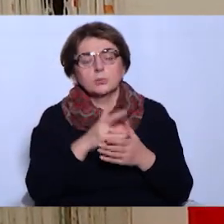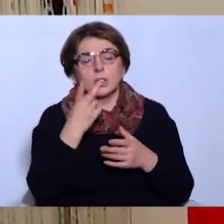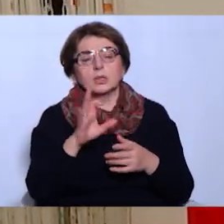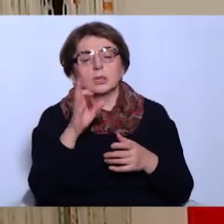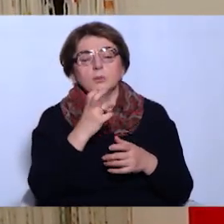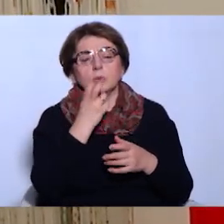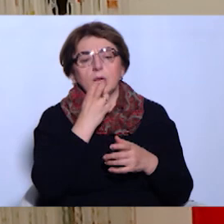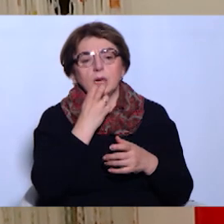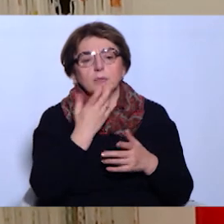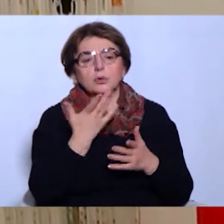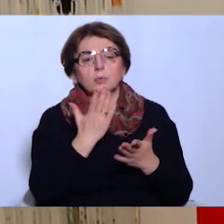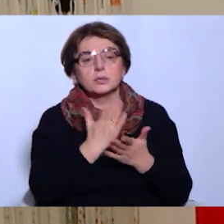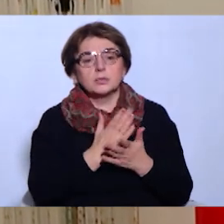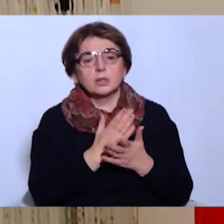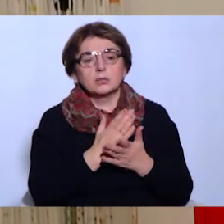უცნობი ელემენტი